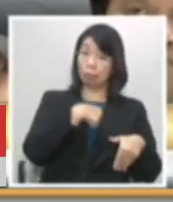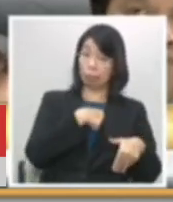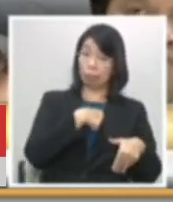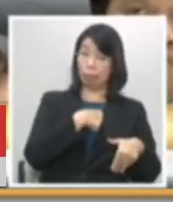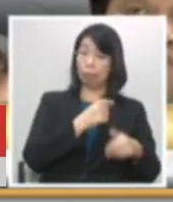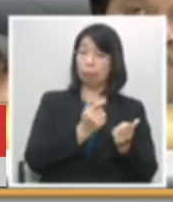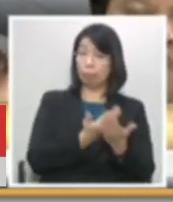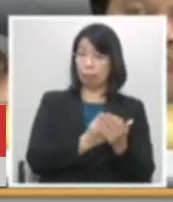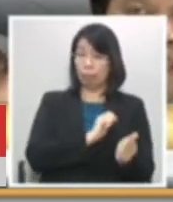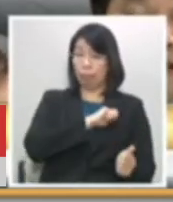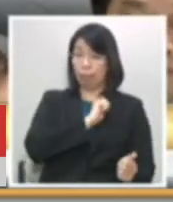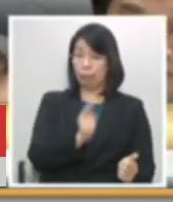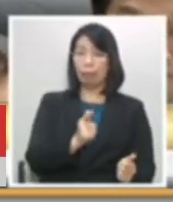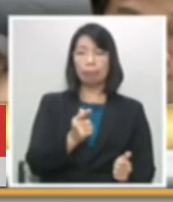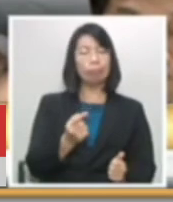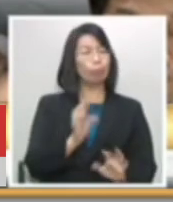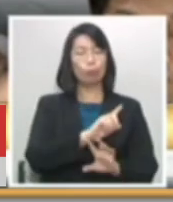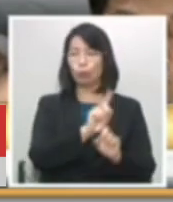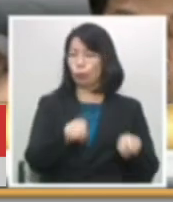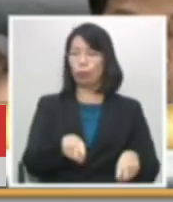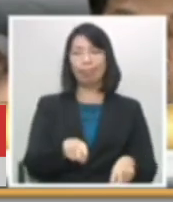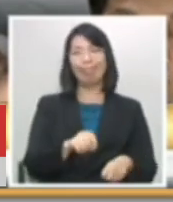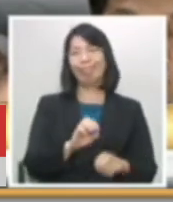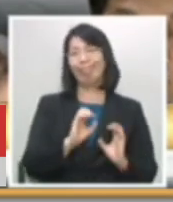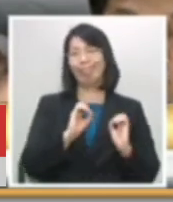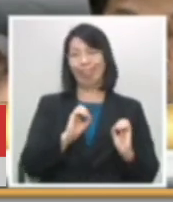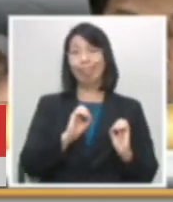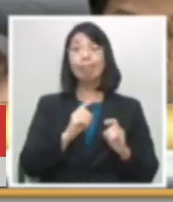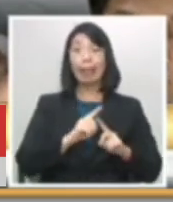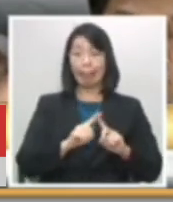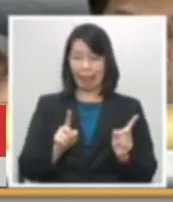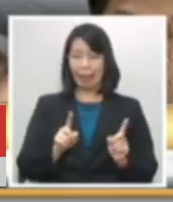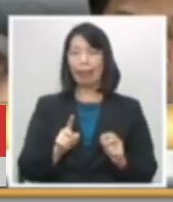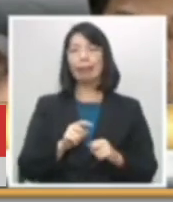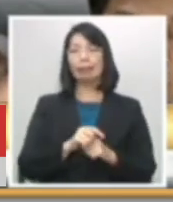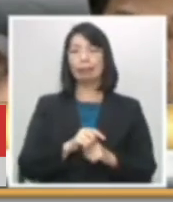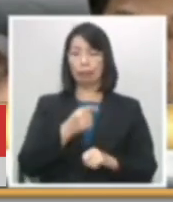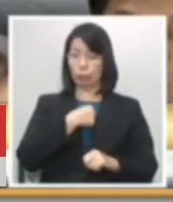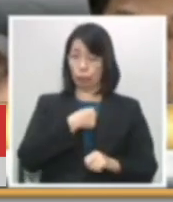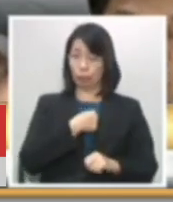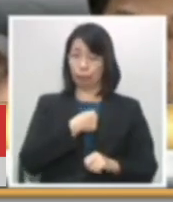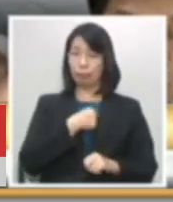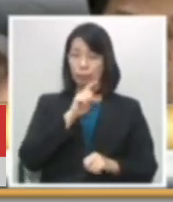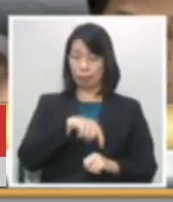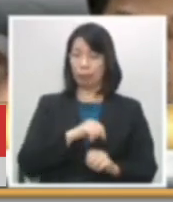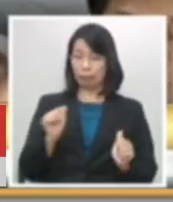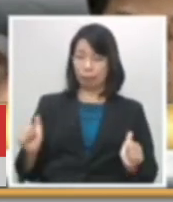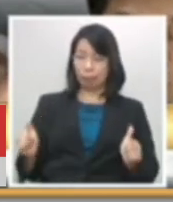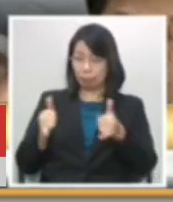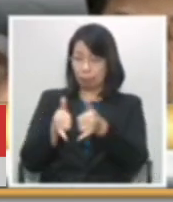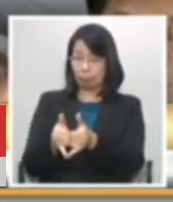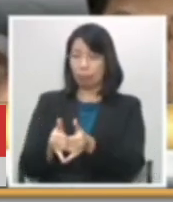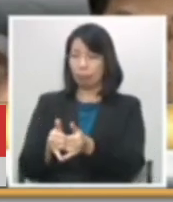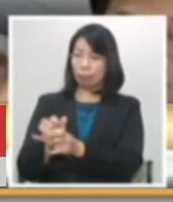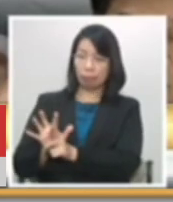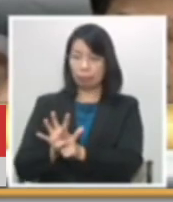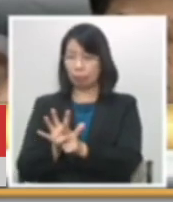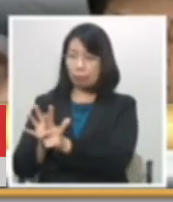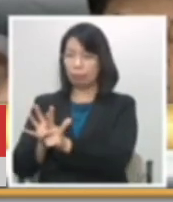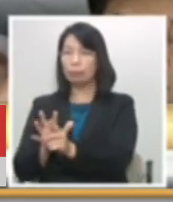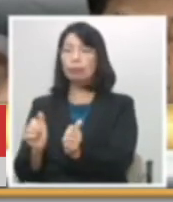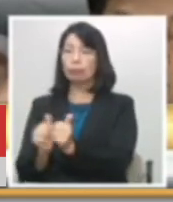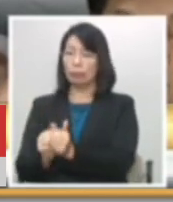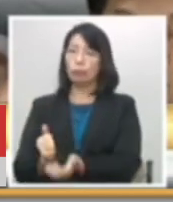เสียเงินแม้แต่บาทเดียวเพียงแต่ไปนำเจ้าหน้าที่ไปเดินสำรวจรังวัดเท่านั้น